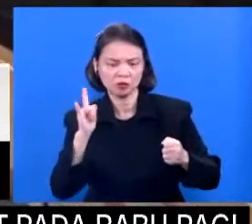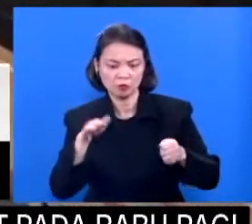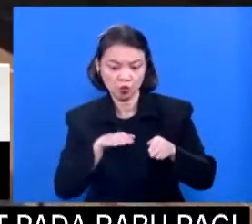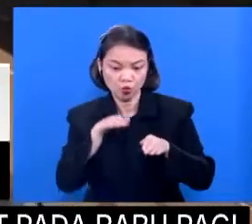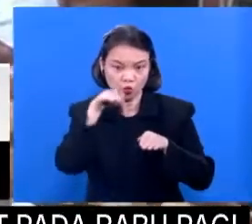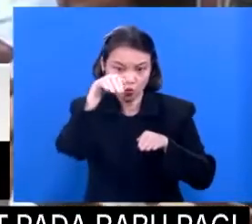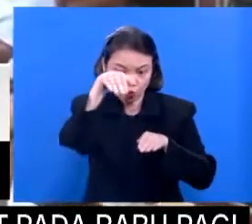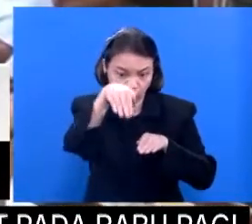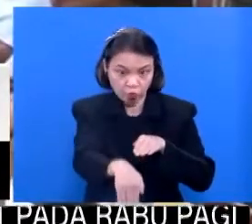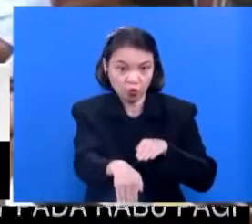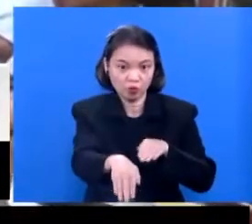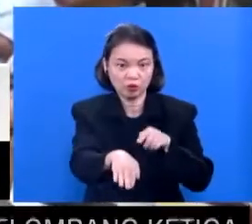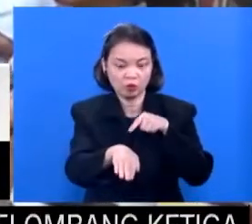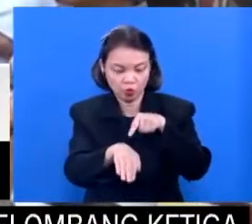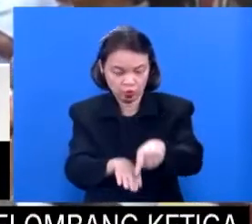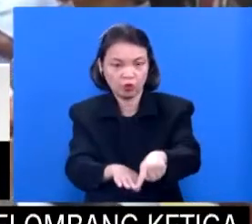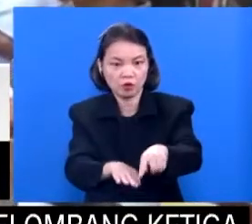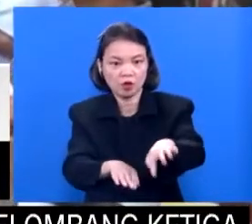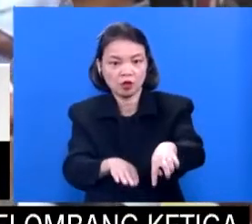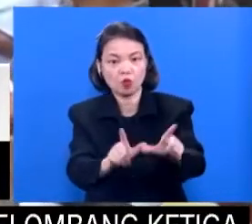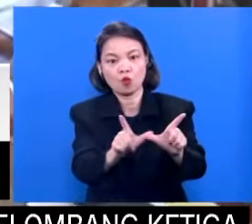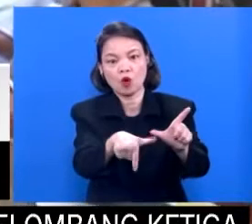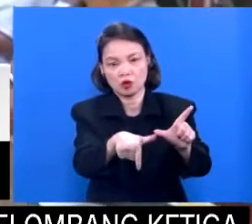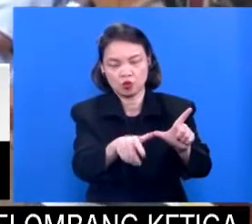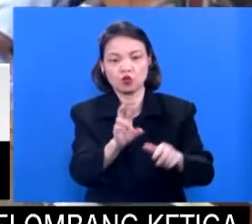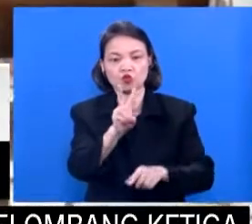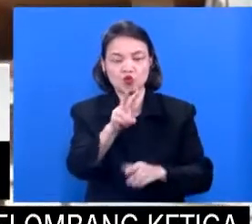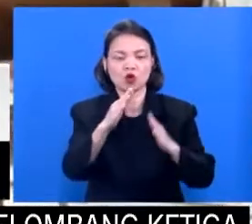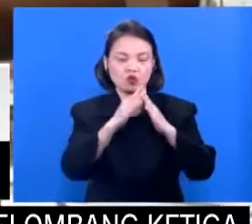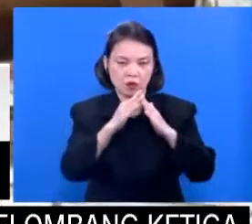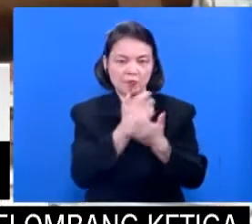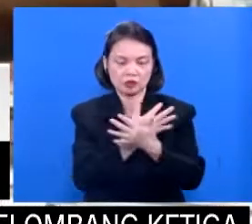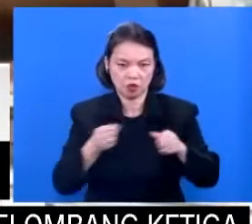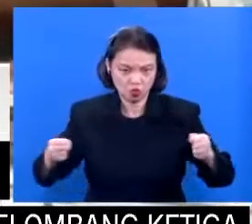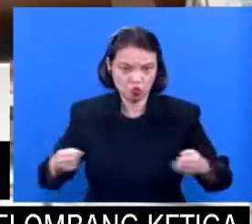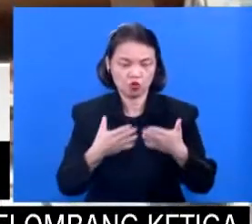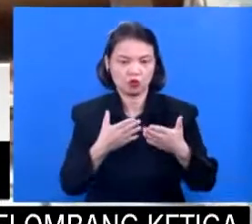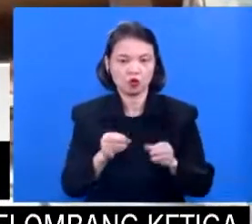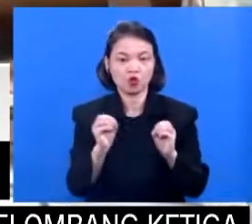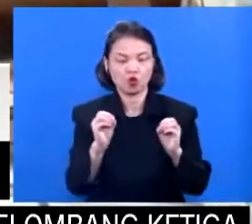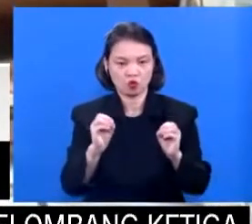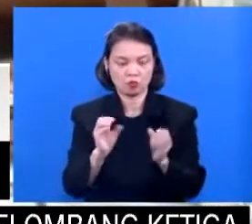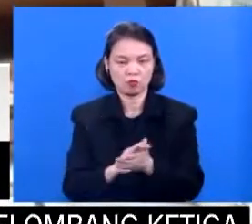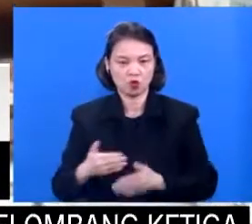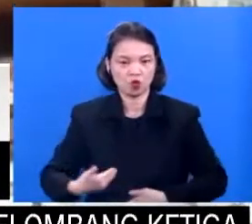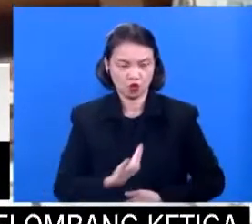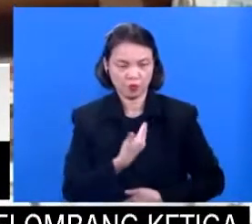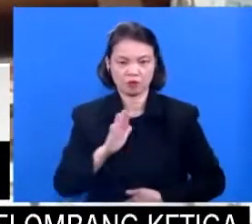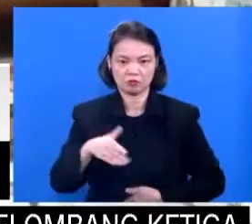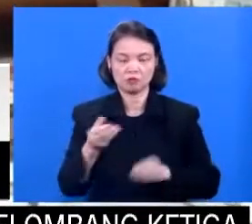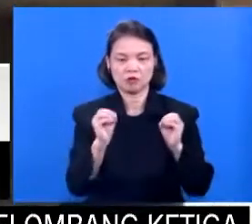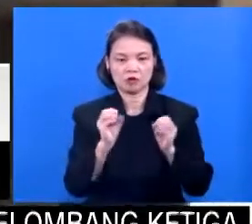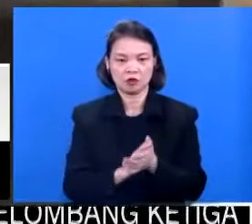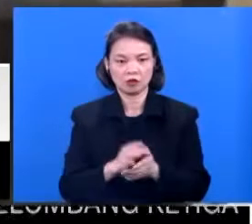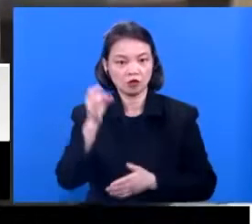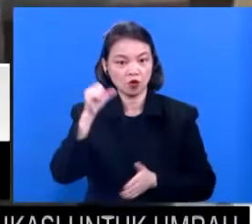hingga akhirnya menabrak warung dan dua rumah warga. Tidak ada korban jiwa dalam peristiwa kali ini. Seorang kernet yang tengah tertidur di dalam